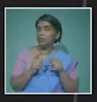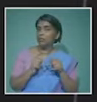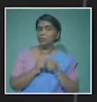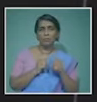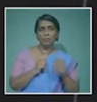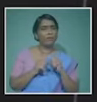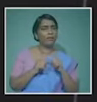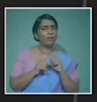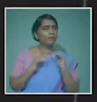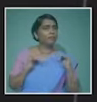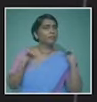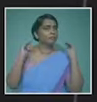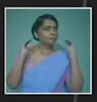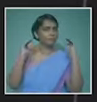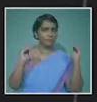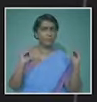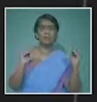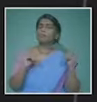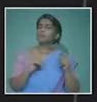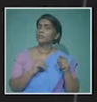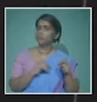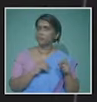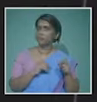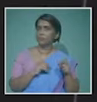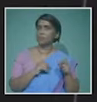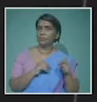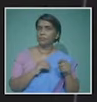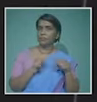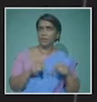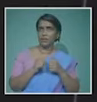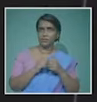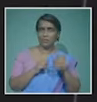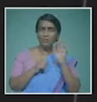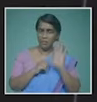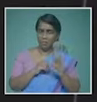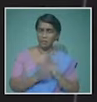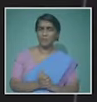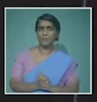விஞ்ஞான ஆசிரியர் தட்டுப்பாடு நிறுவத்தில் எத்தனை பணிகளை ஆற்றியிருக்கிறோம். இவற்றையெல்லாம்